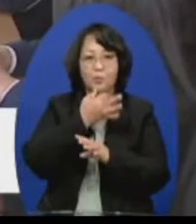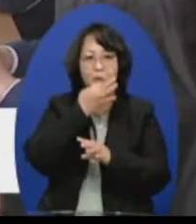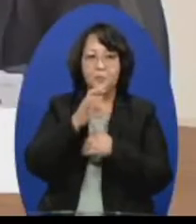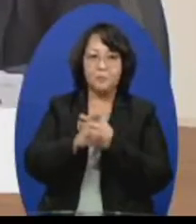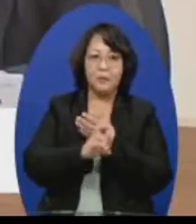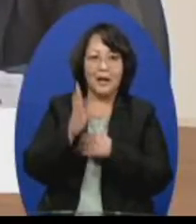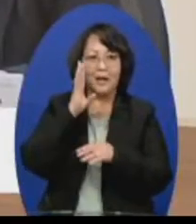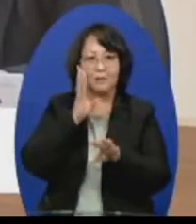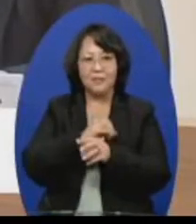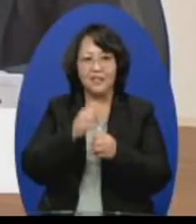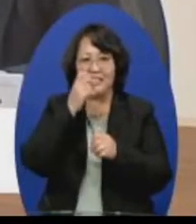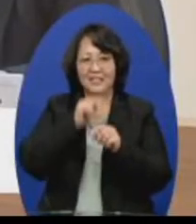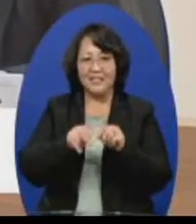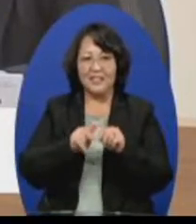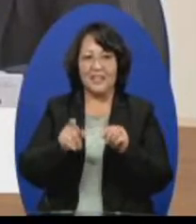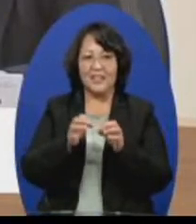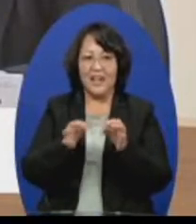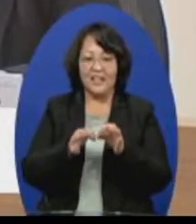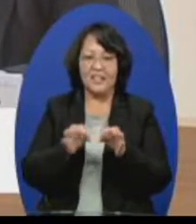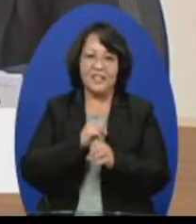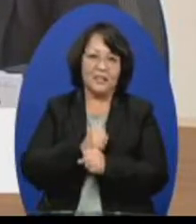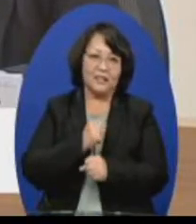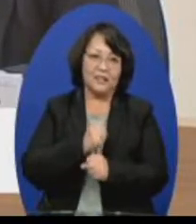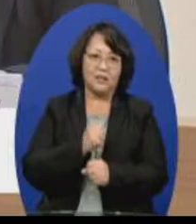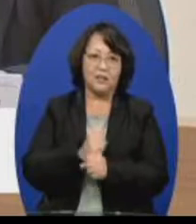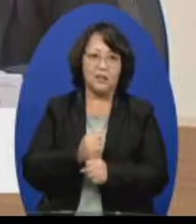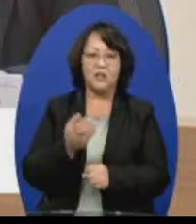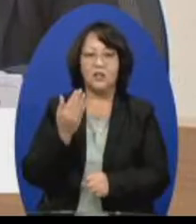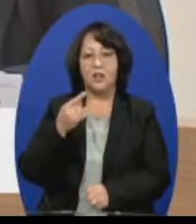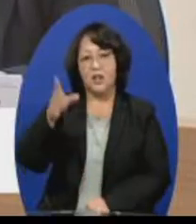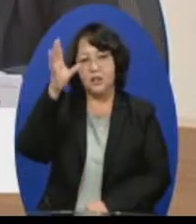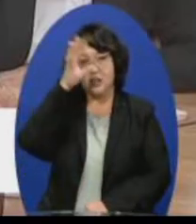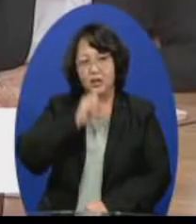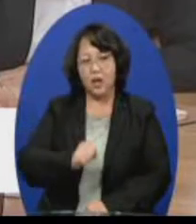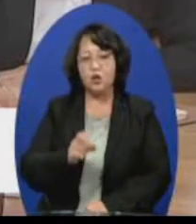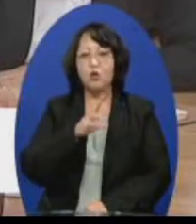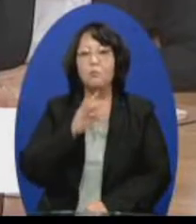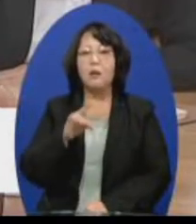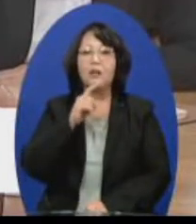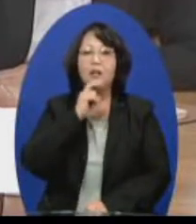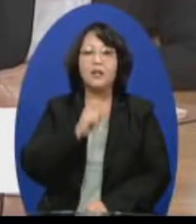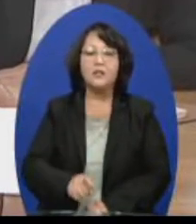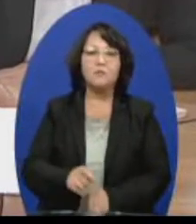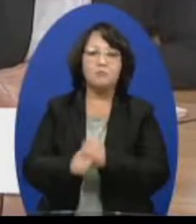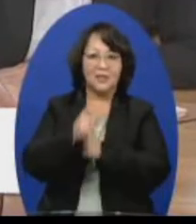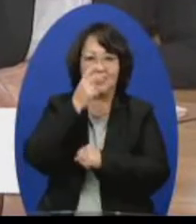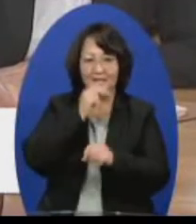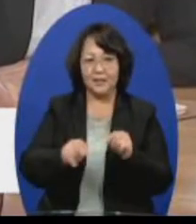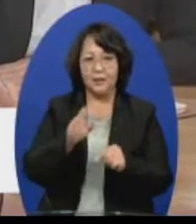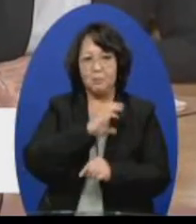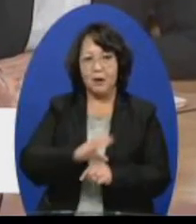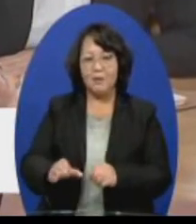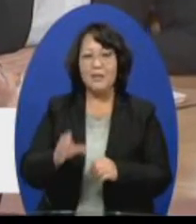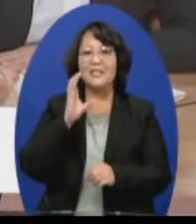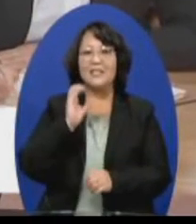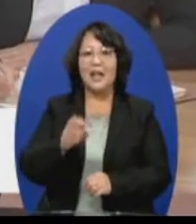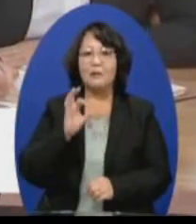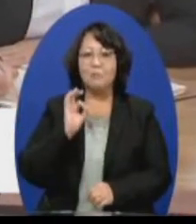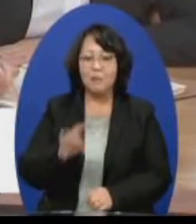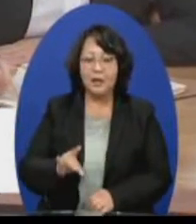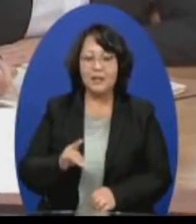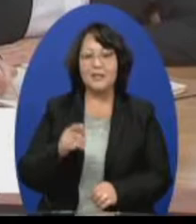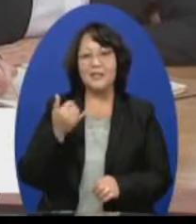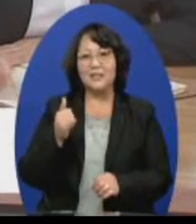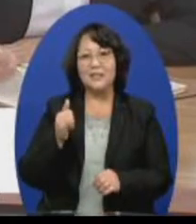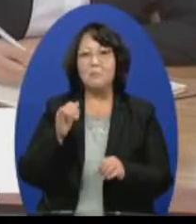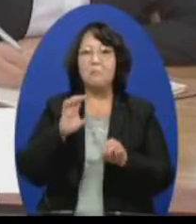сэргийлэх чиглэлээр хяналт тавьж ажиллаж байна гэдгийг Шадар сайд судлаатар хэлж байна. Харин мэргэжлийн хяналтын байгууллага салбаруудын болон